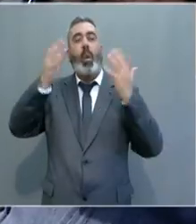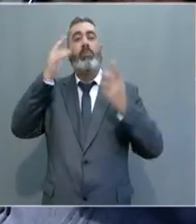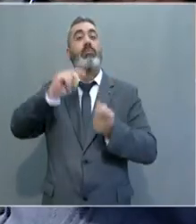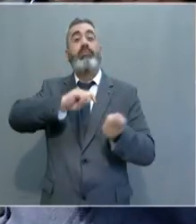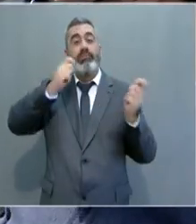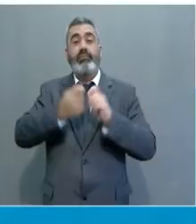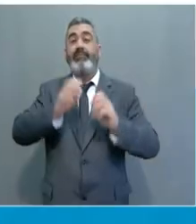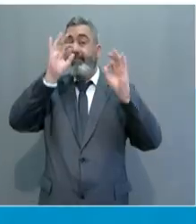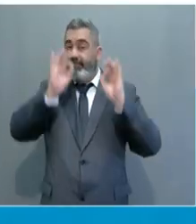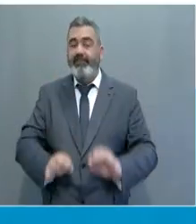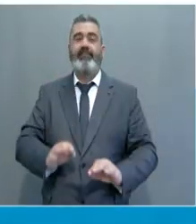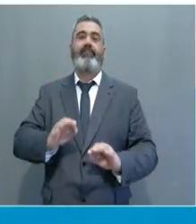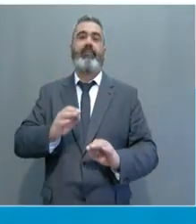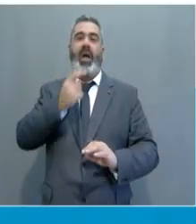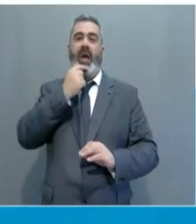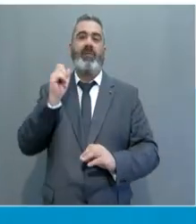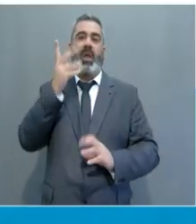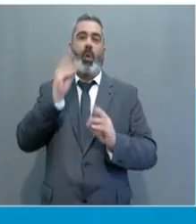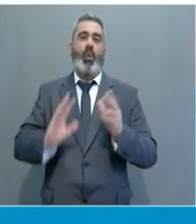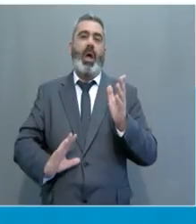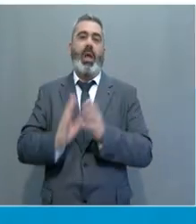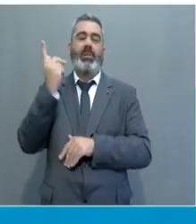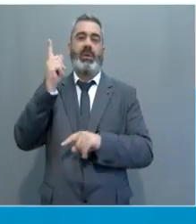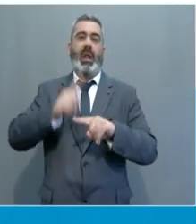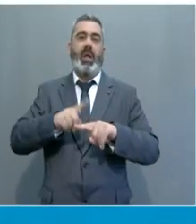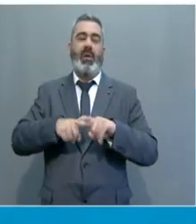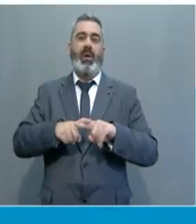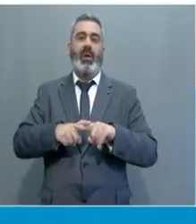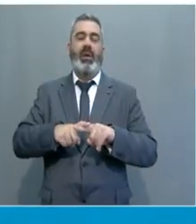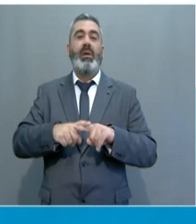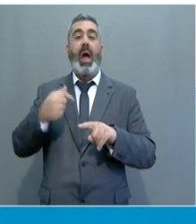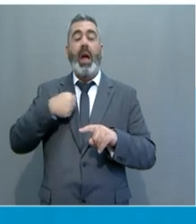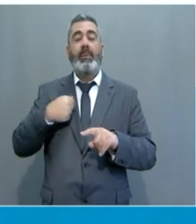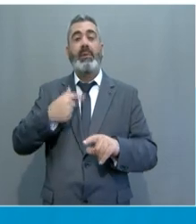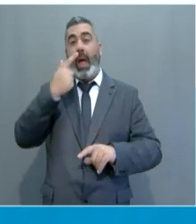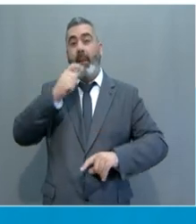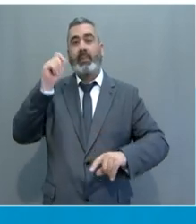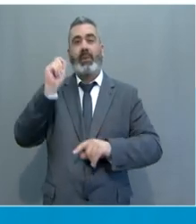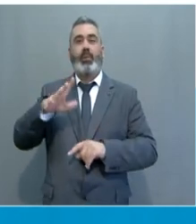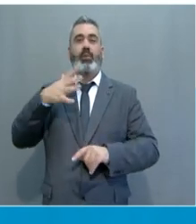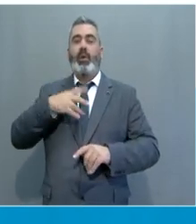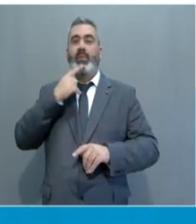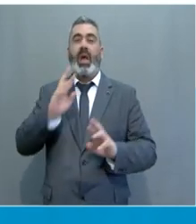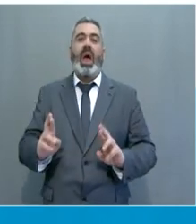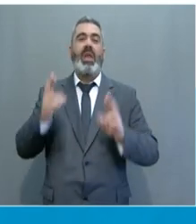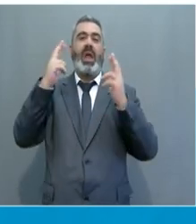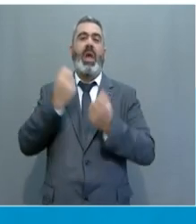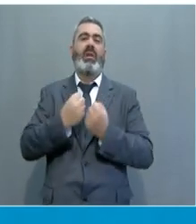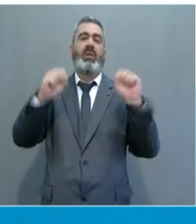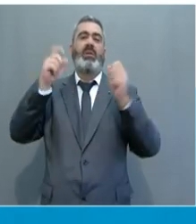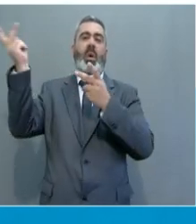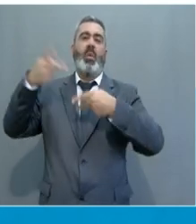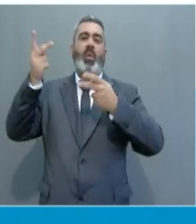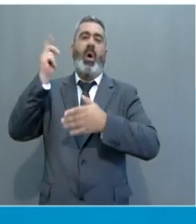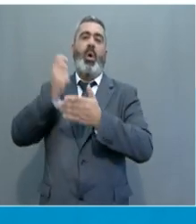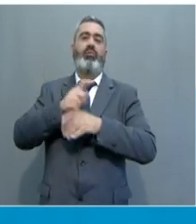πραγματική αναπτυξιακή ευκαιρία για την χώρα μας, να πετύχουμε επιτέλους την ενεργειακή ανεξαρτησία, αλλά